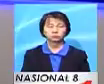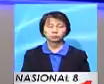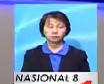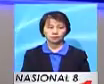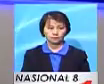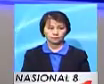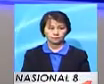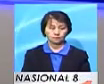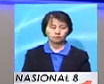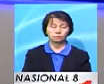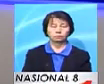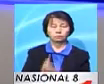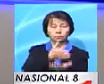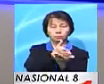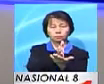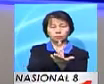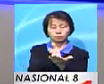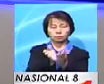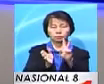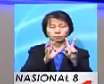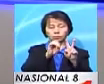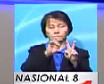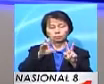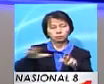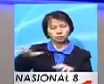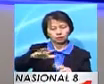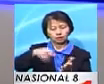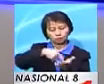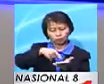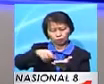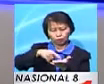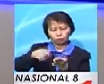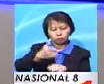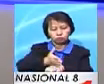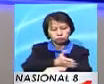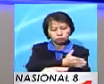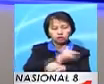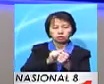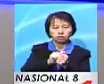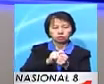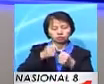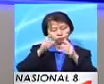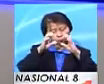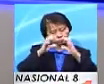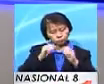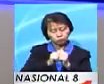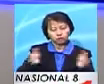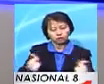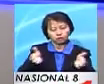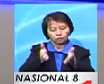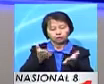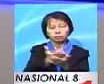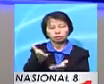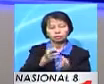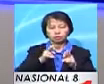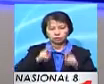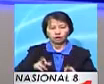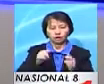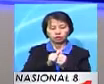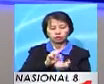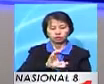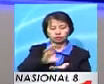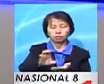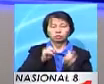agensi-agensi. Baik, bajet 2017 diramal menjadi belanjawan pengembangan dengan beberapa langkah bagi merangsang kuasa beli rakyat dan